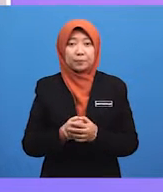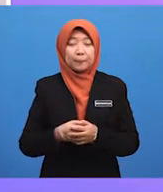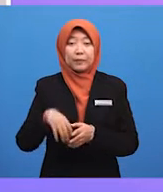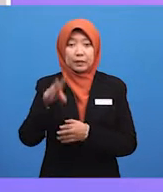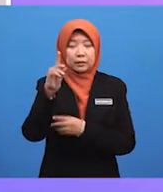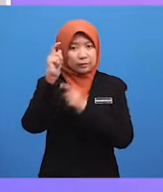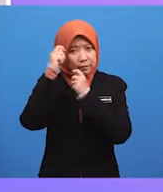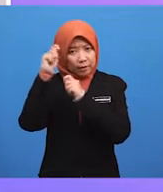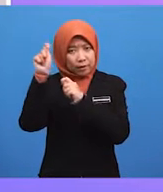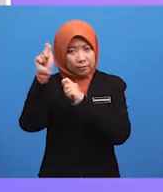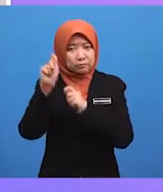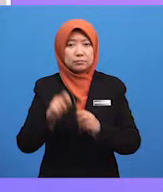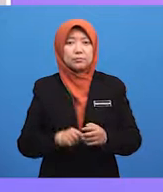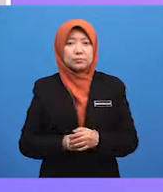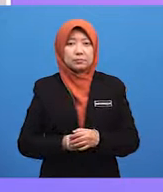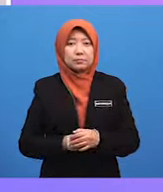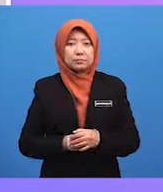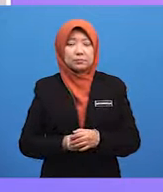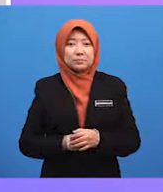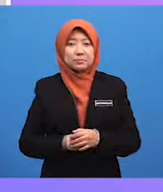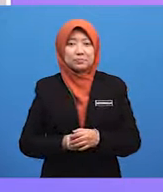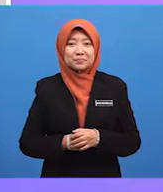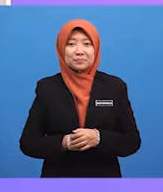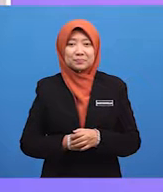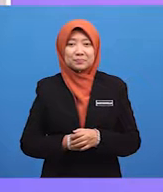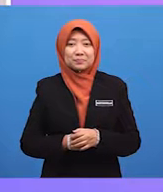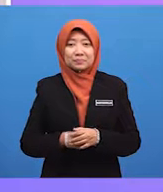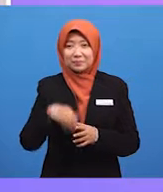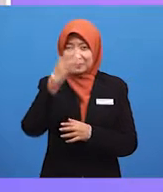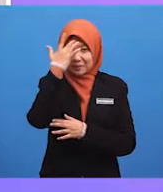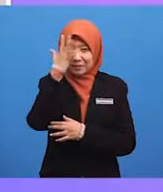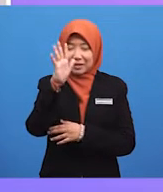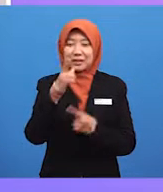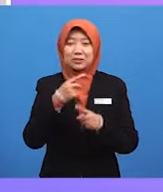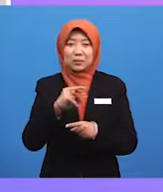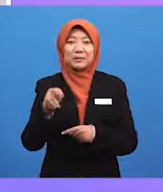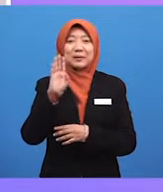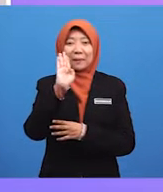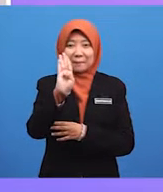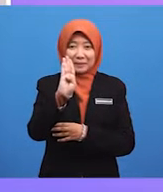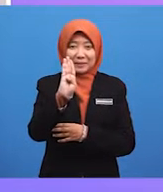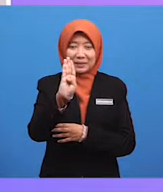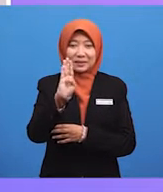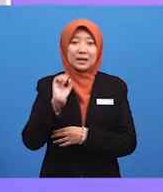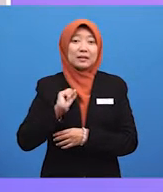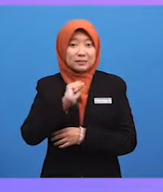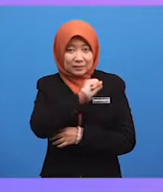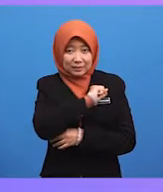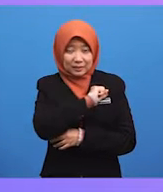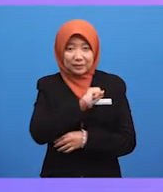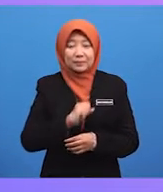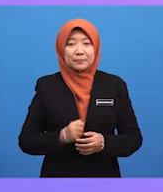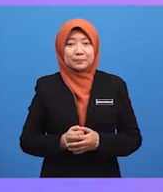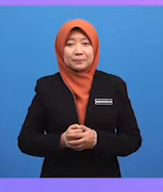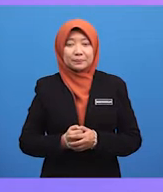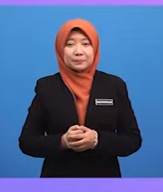taat. Ya, pandai. Jawapannya B. syirik.